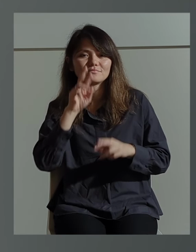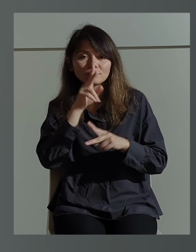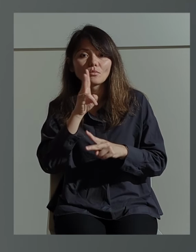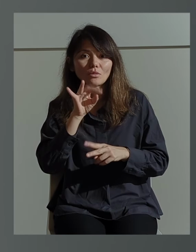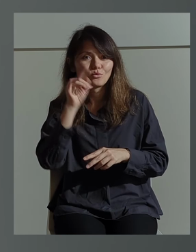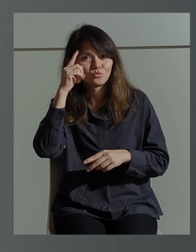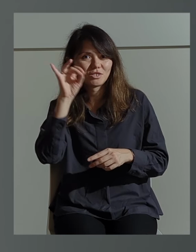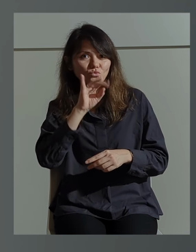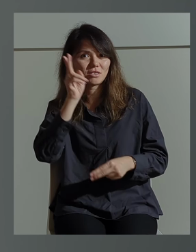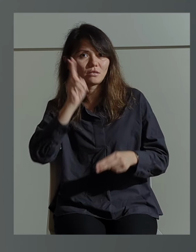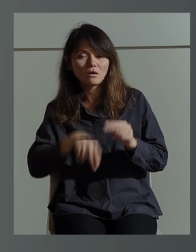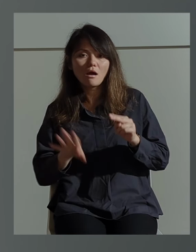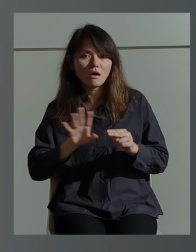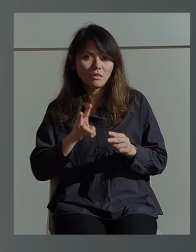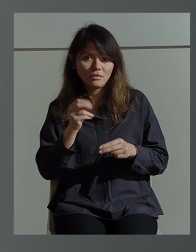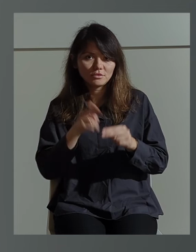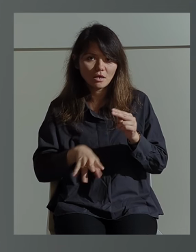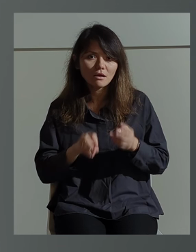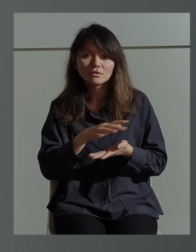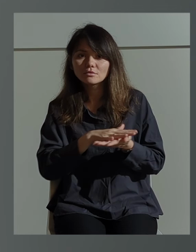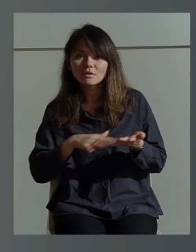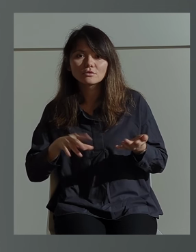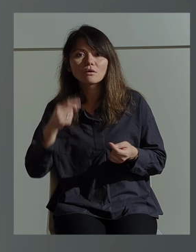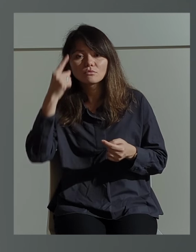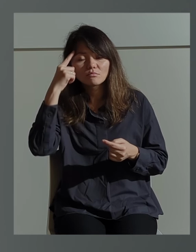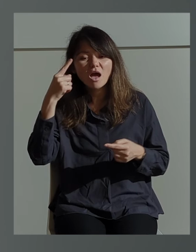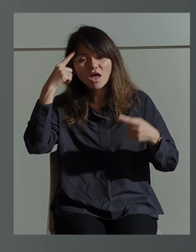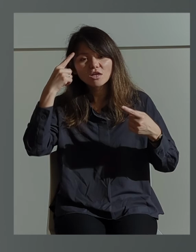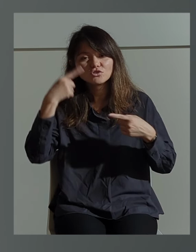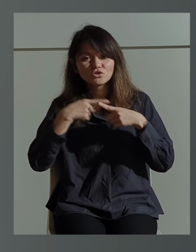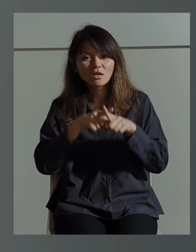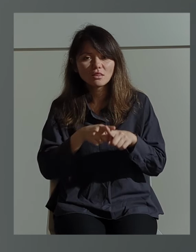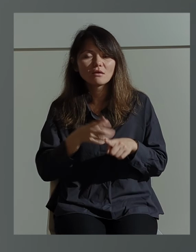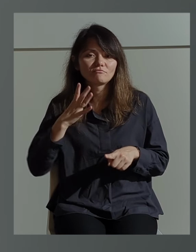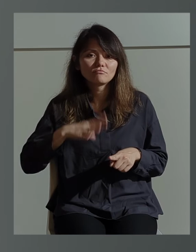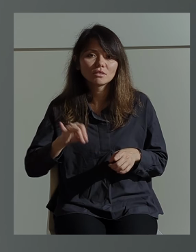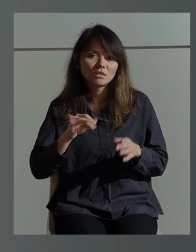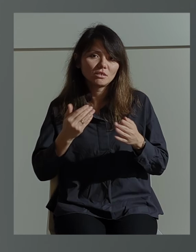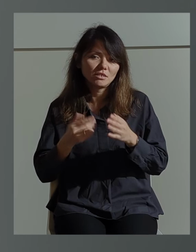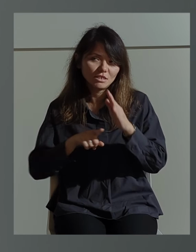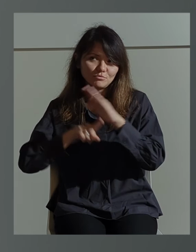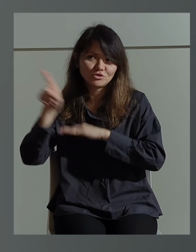заканчивается и что вы думаете конечно Этот инженер сбегает в Англию